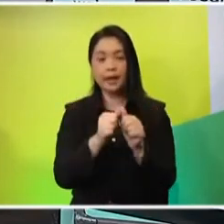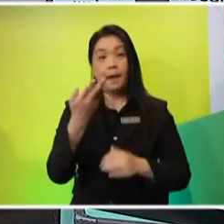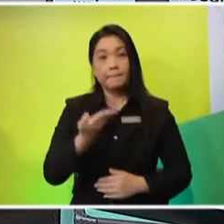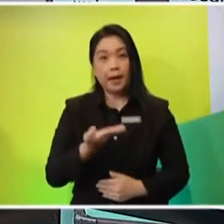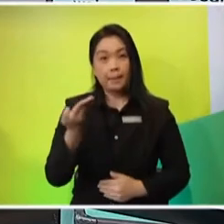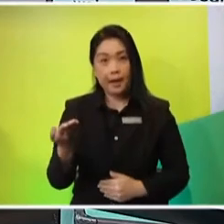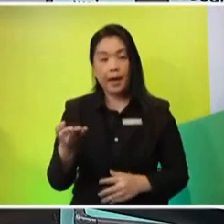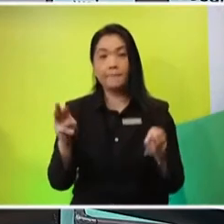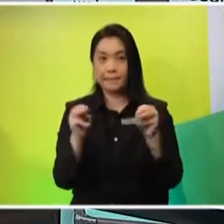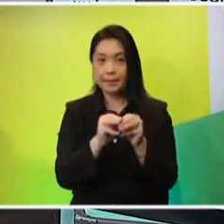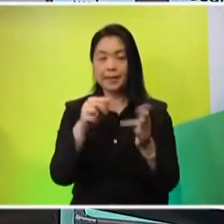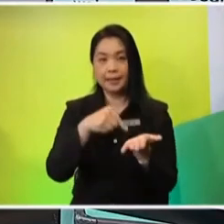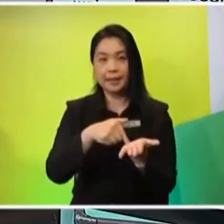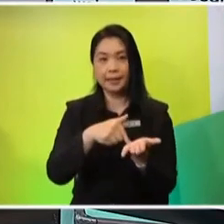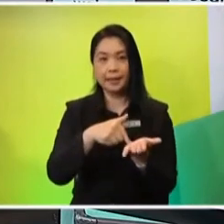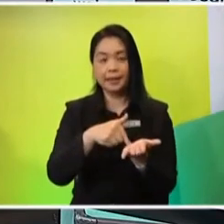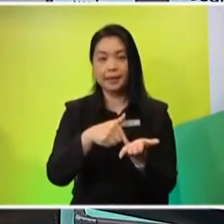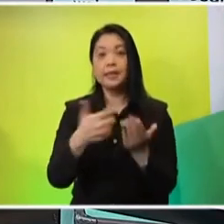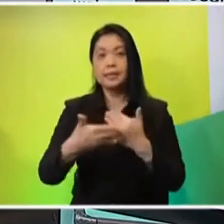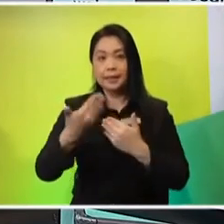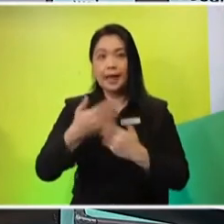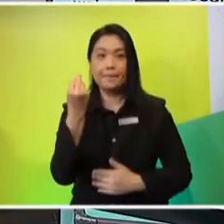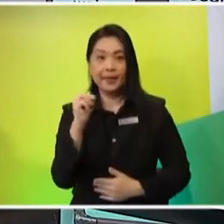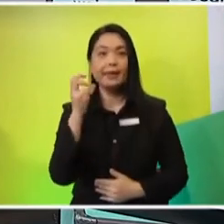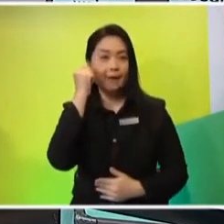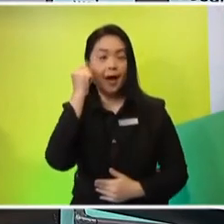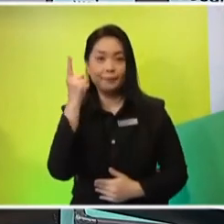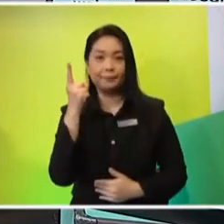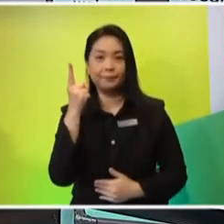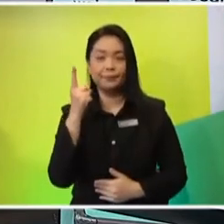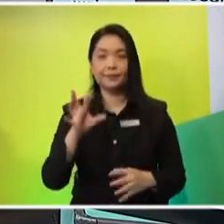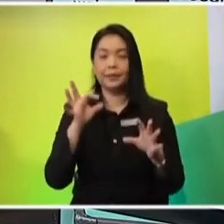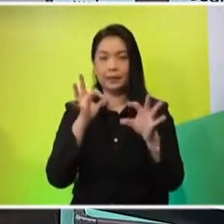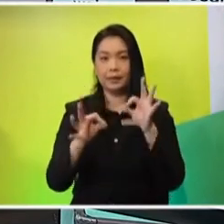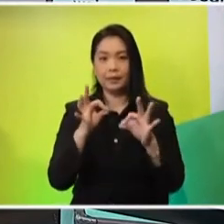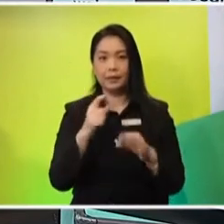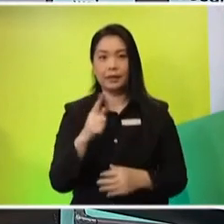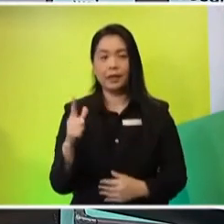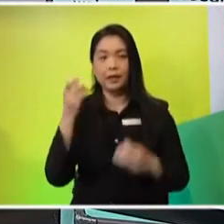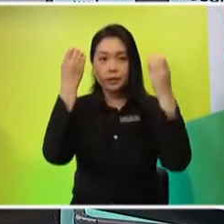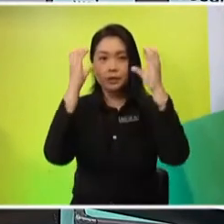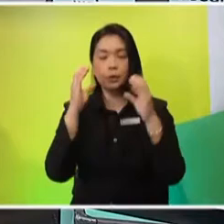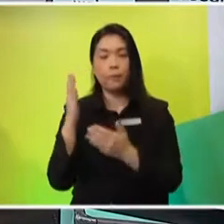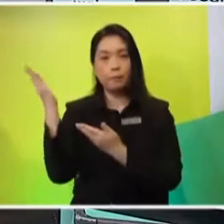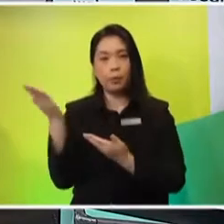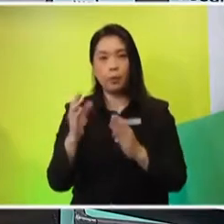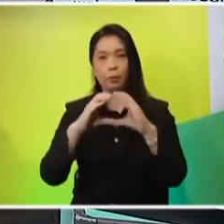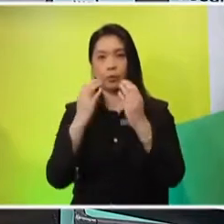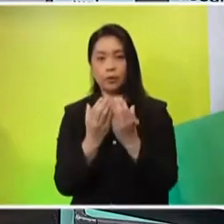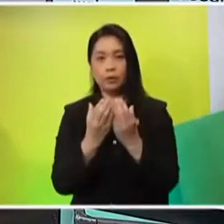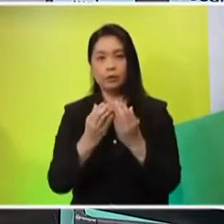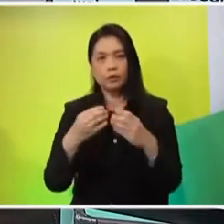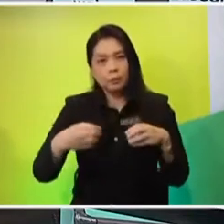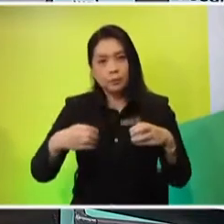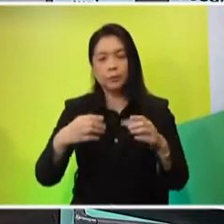ni. Lebih menarik. Senang mereka faham. Kalaulah cikgu bawa bola dalam kelas, laju je